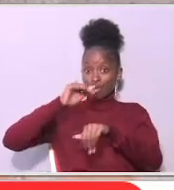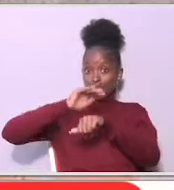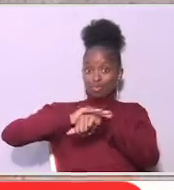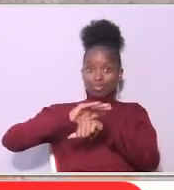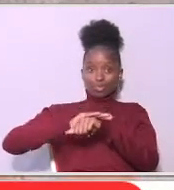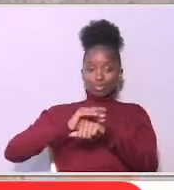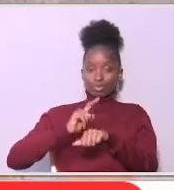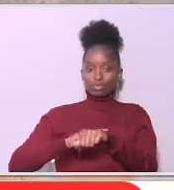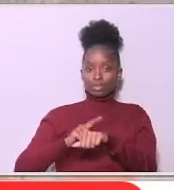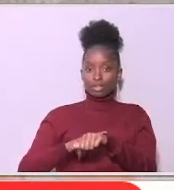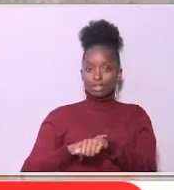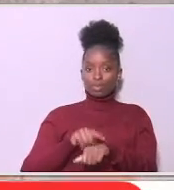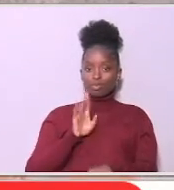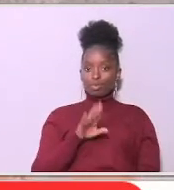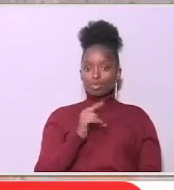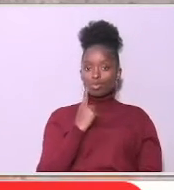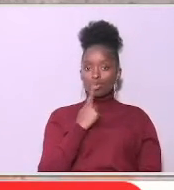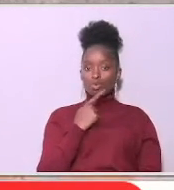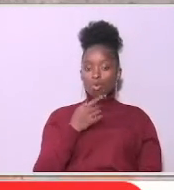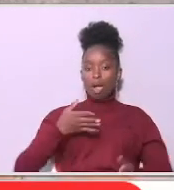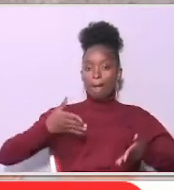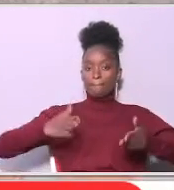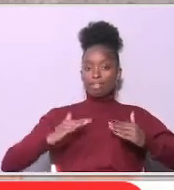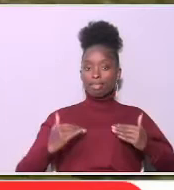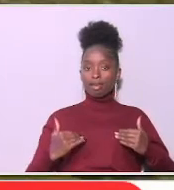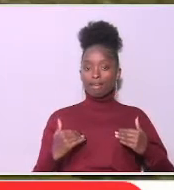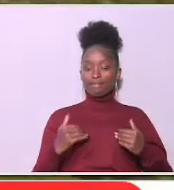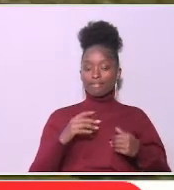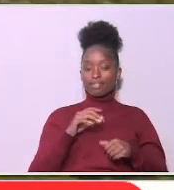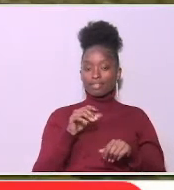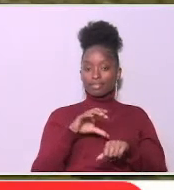ambao wanajifungua wapate kusaidika mahali hapa.